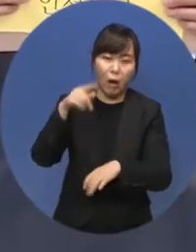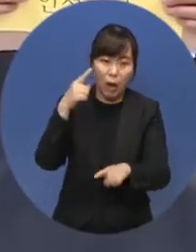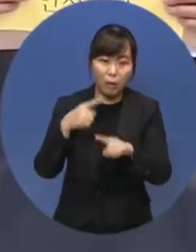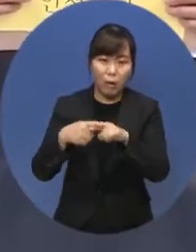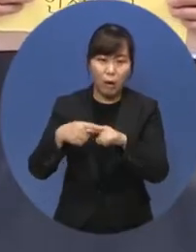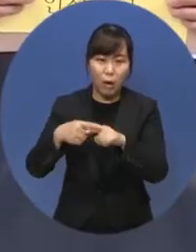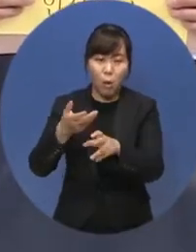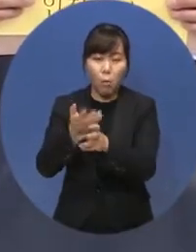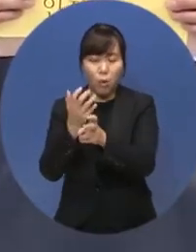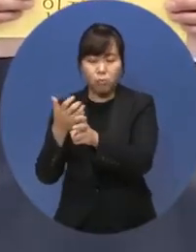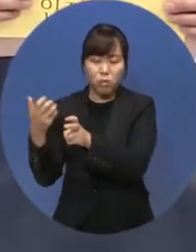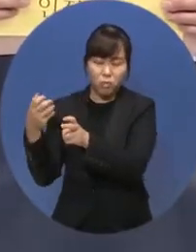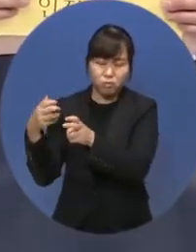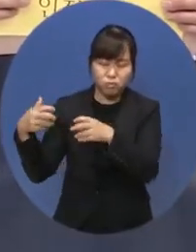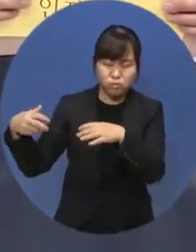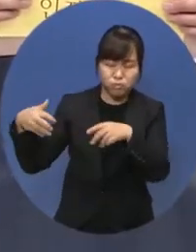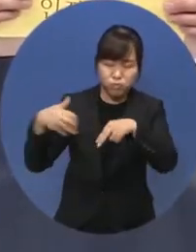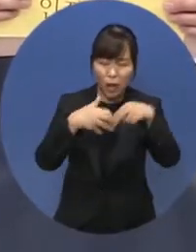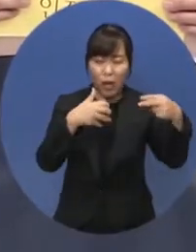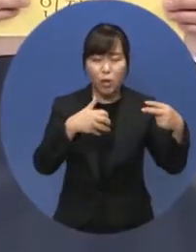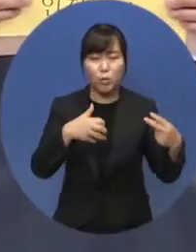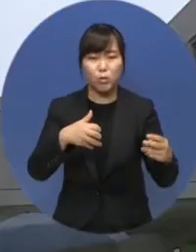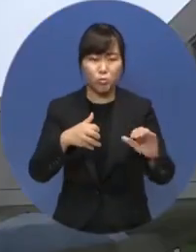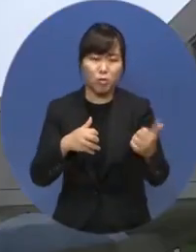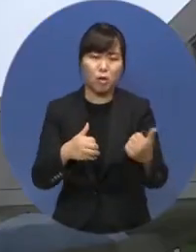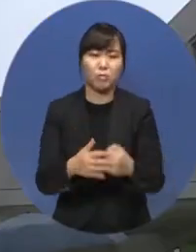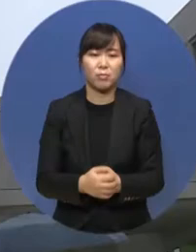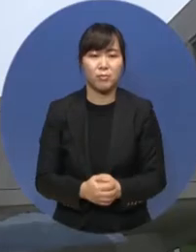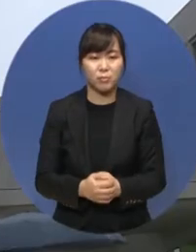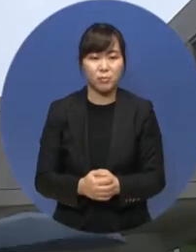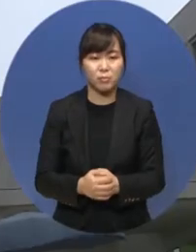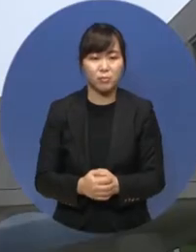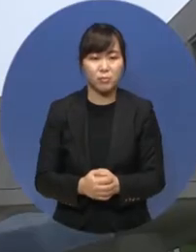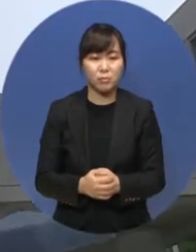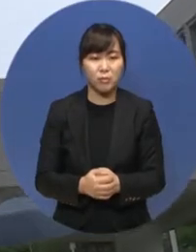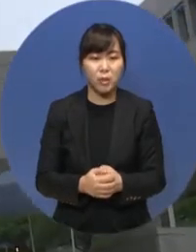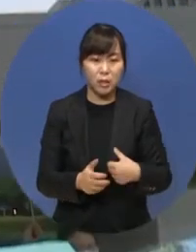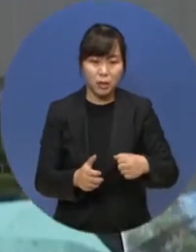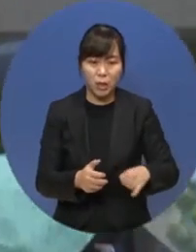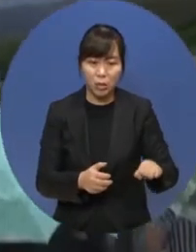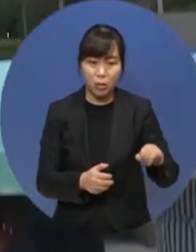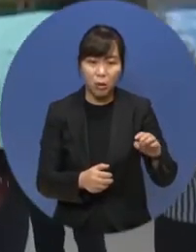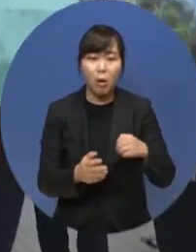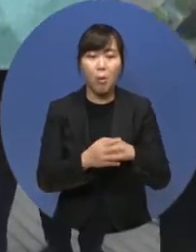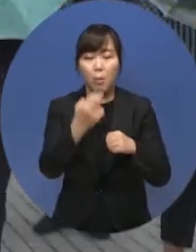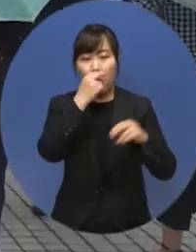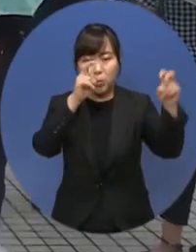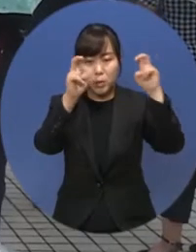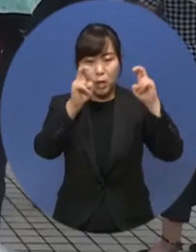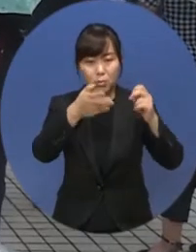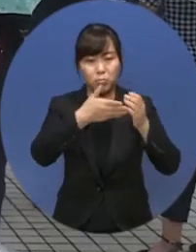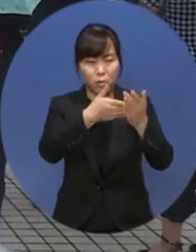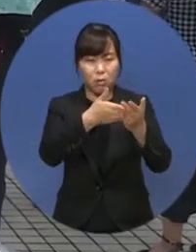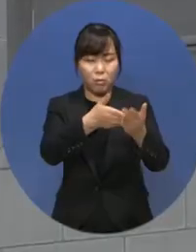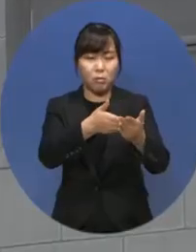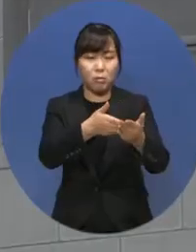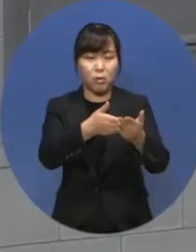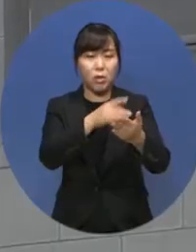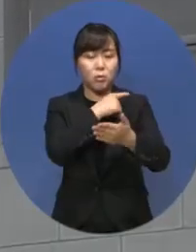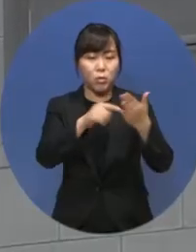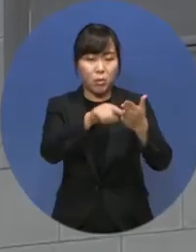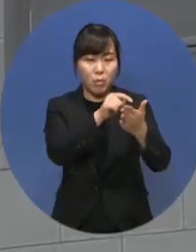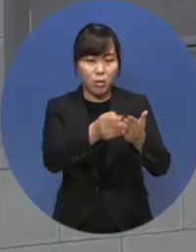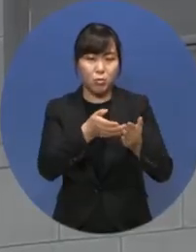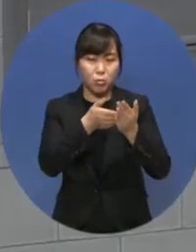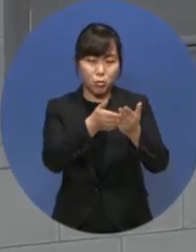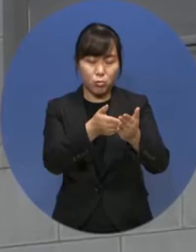화물차에 치여 사망한 사건이 발생했습니다. 유족인 자녀 B씨가 보험사를 상대로 제기한 손해배상